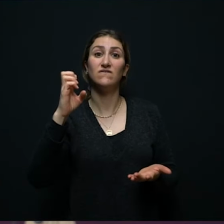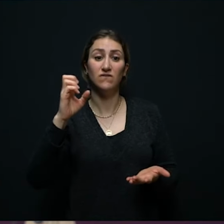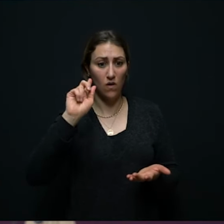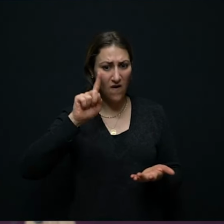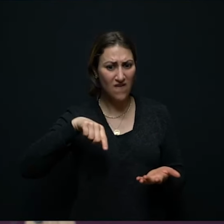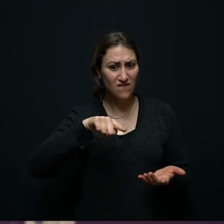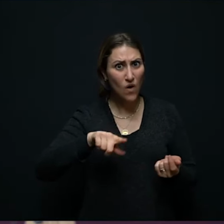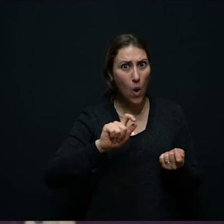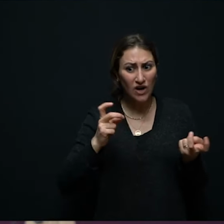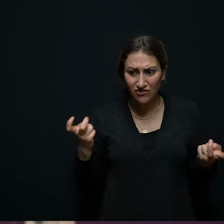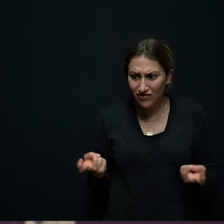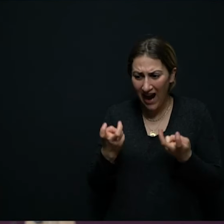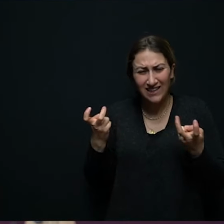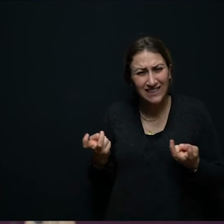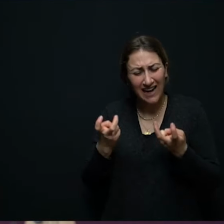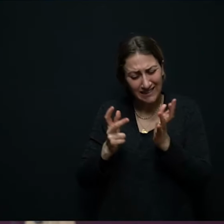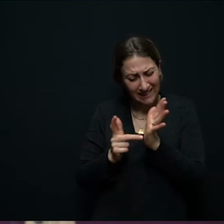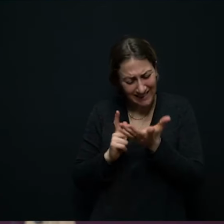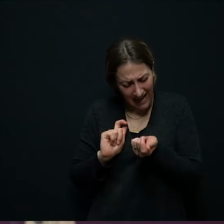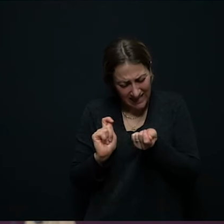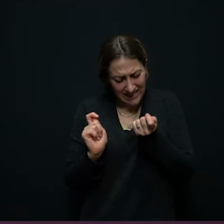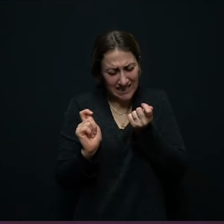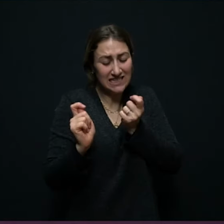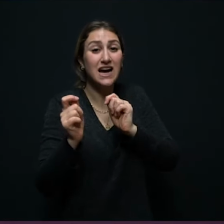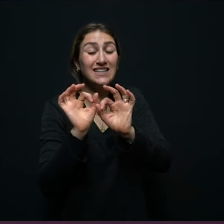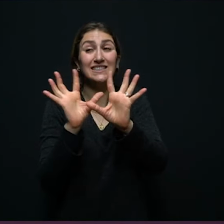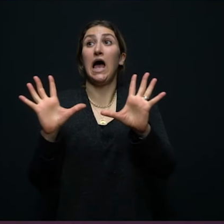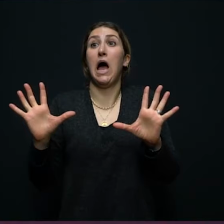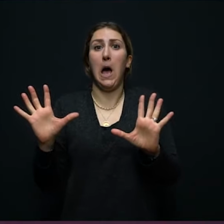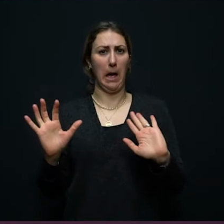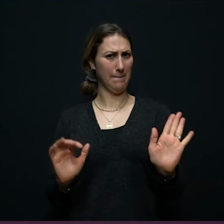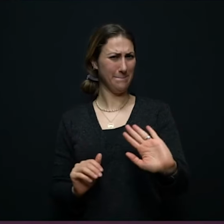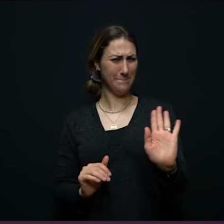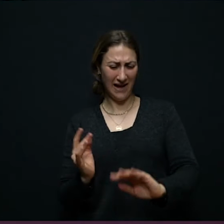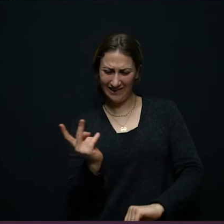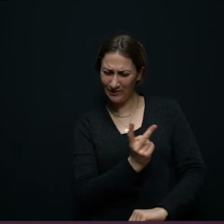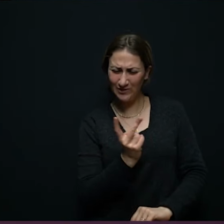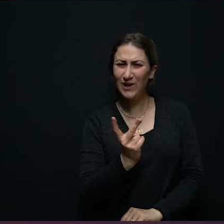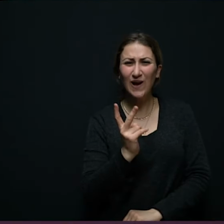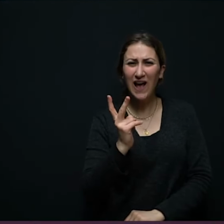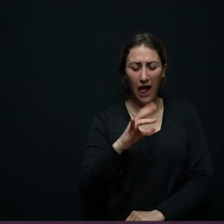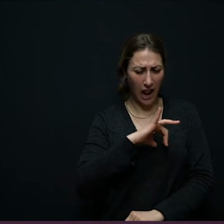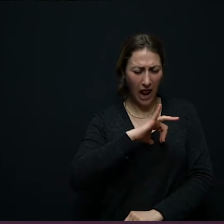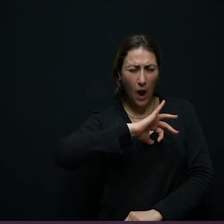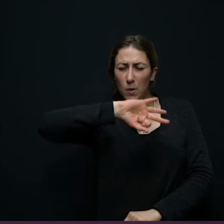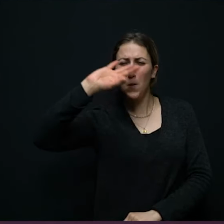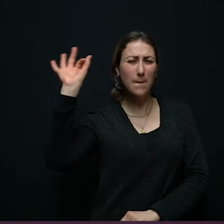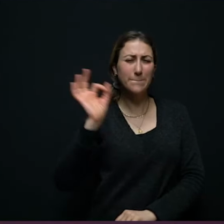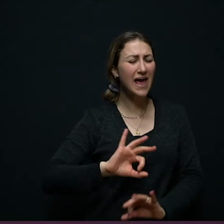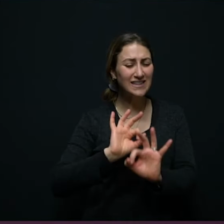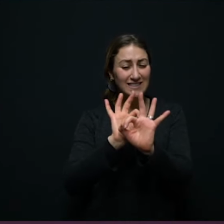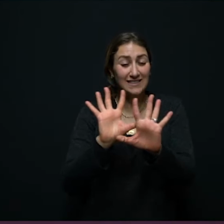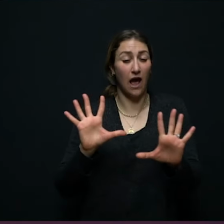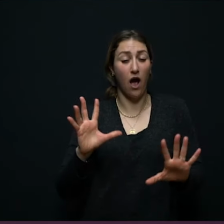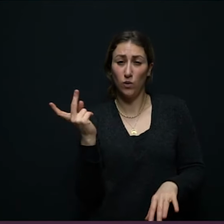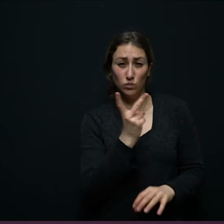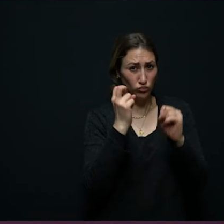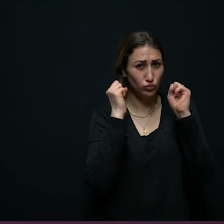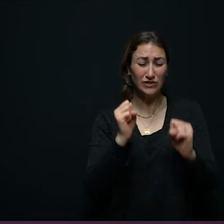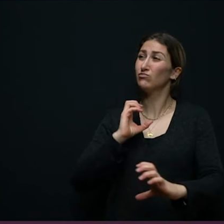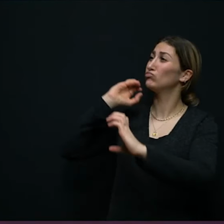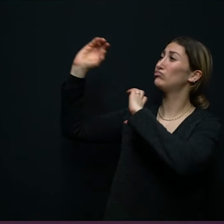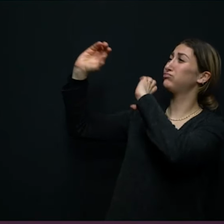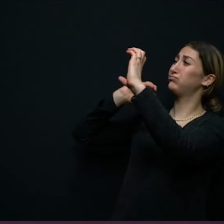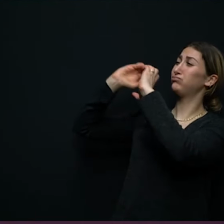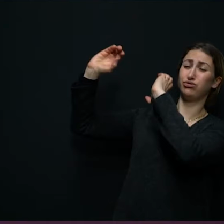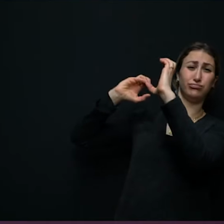cette plénitude de sainteté et il pouvait avoir des conversations avec dieu qui venait dans le jardin il n'y avait pas cette malédiction du péché avait rien de